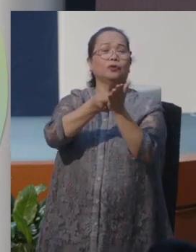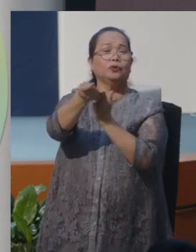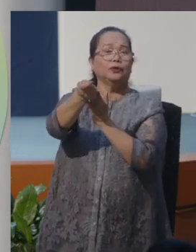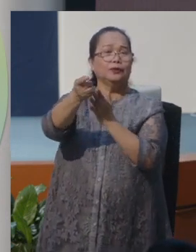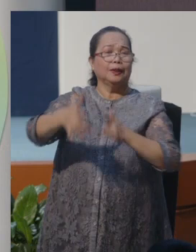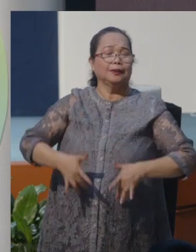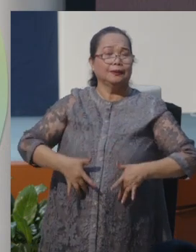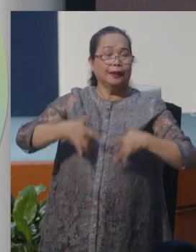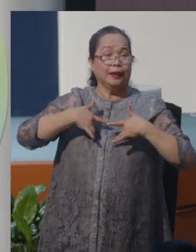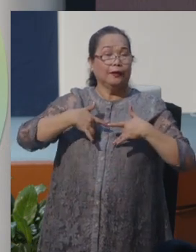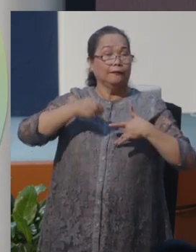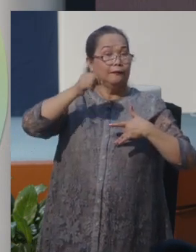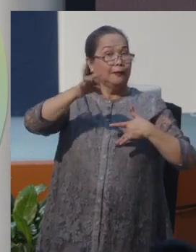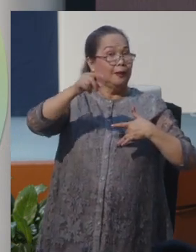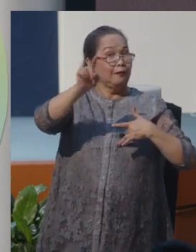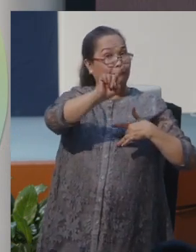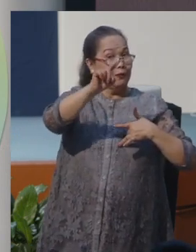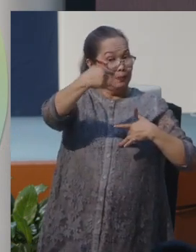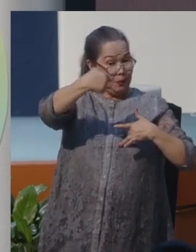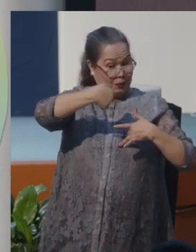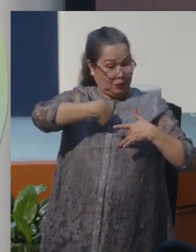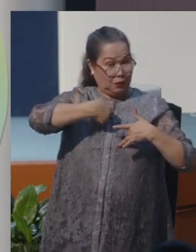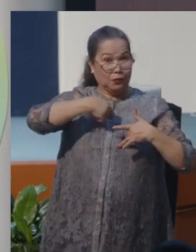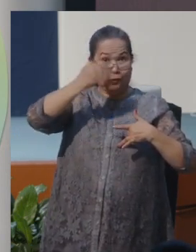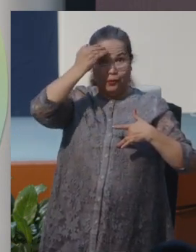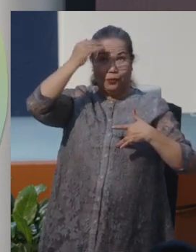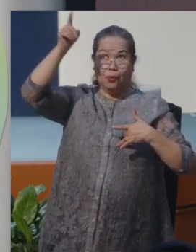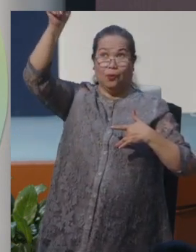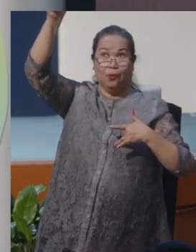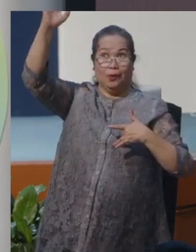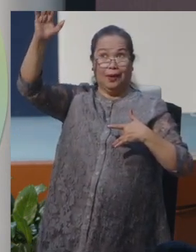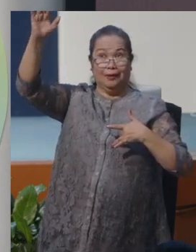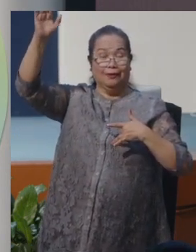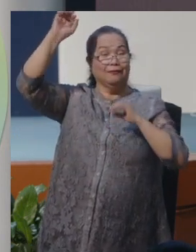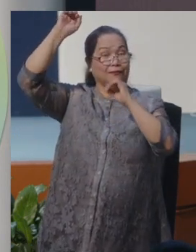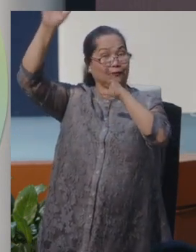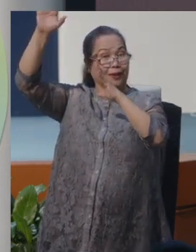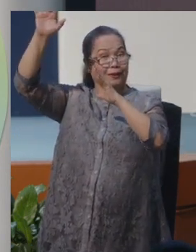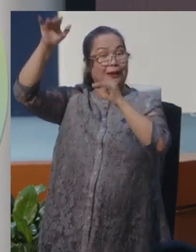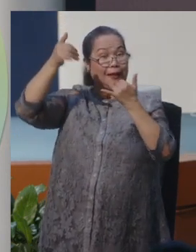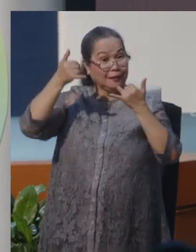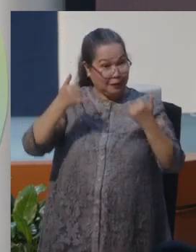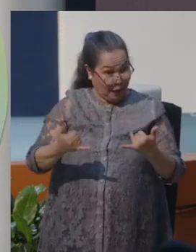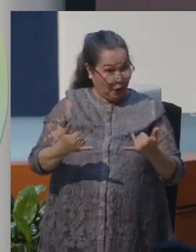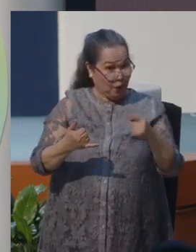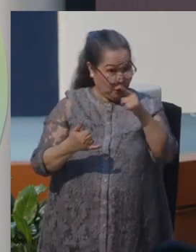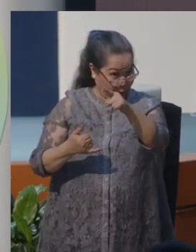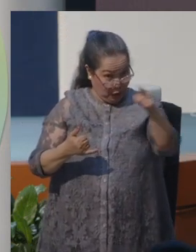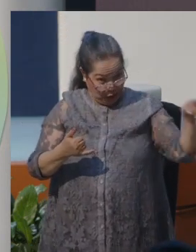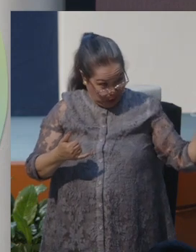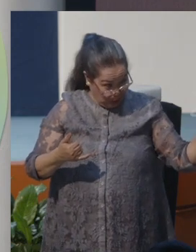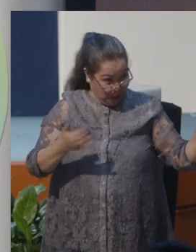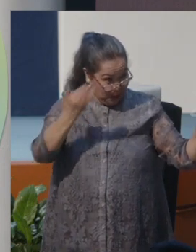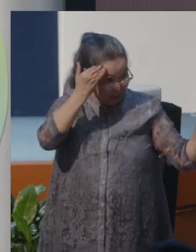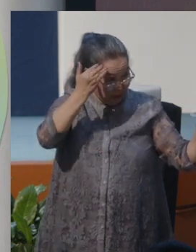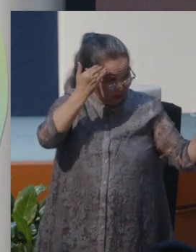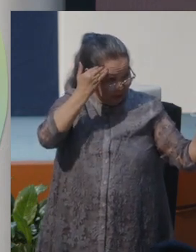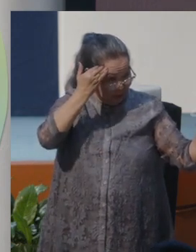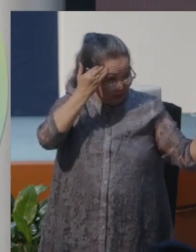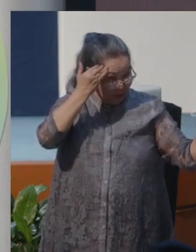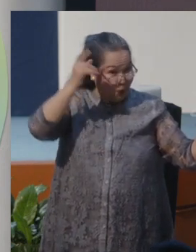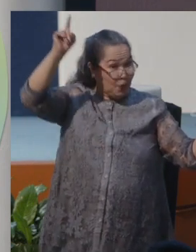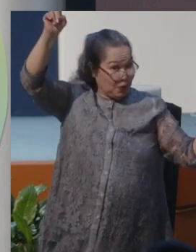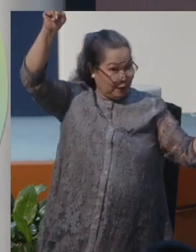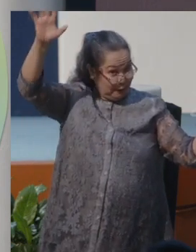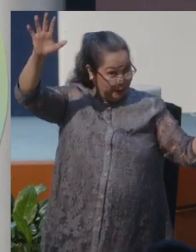kanila, if you had known me, you would have known my Father also. From now on, you do know